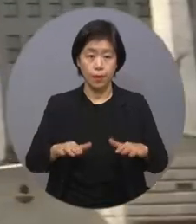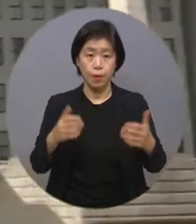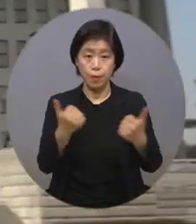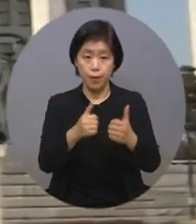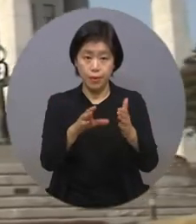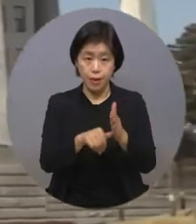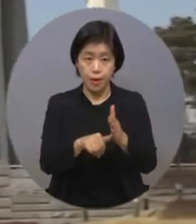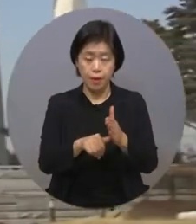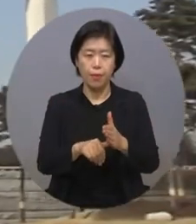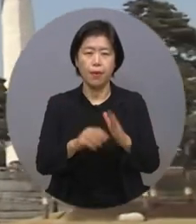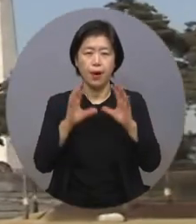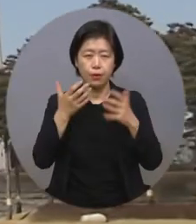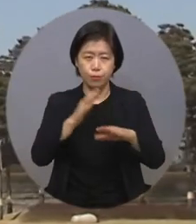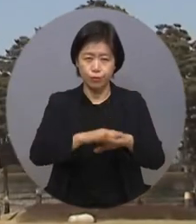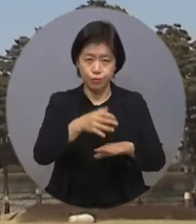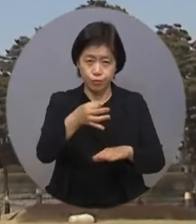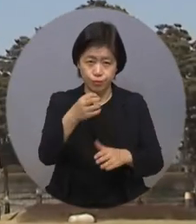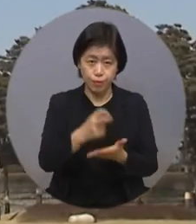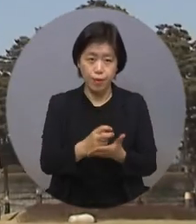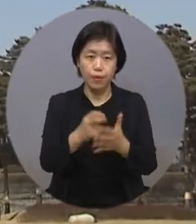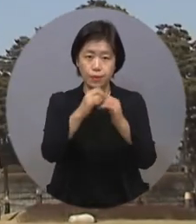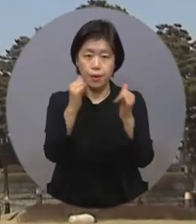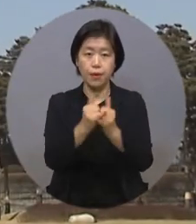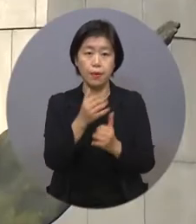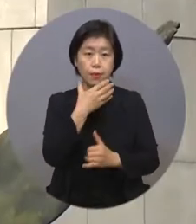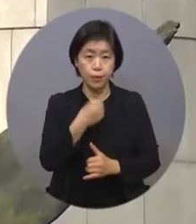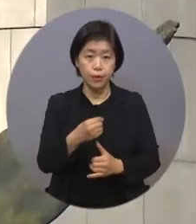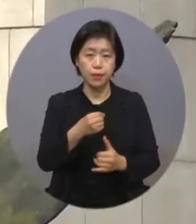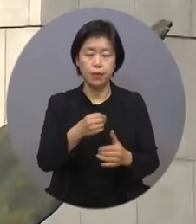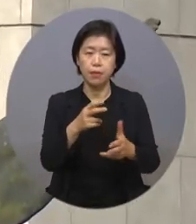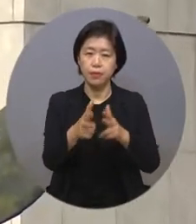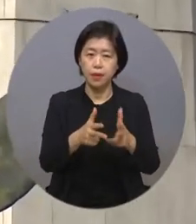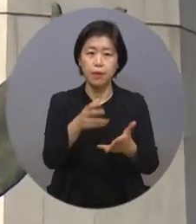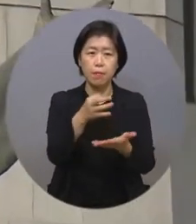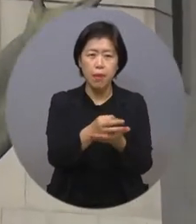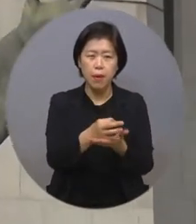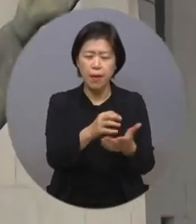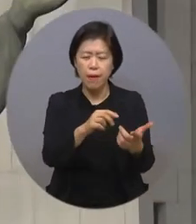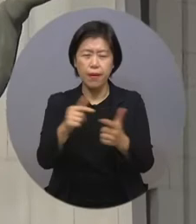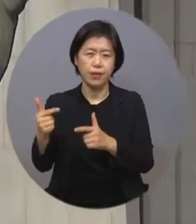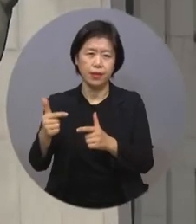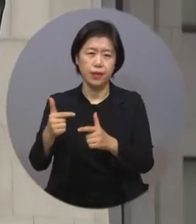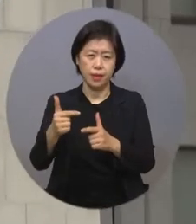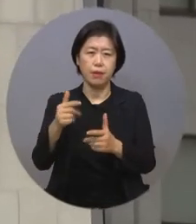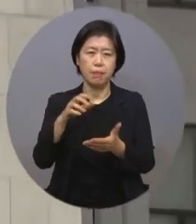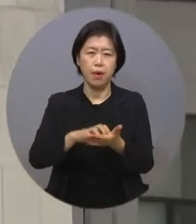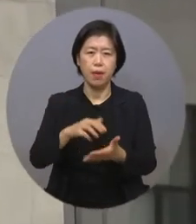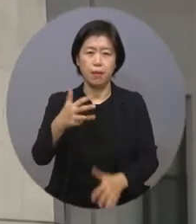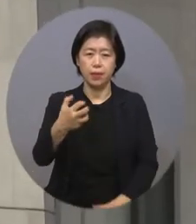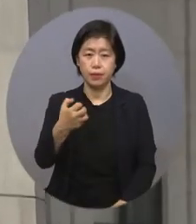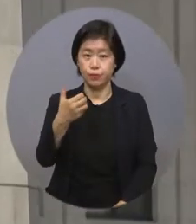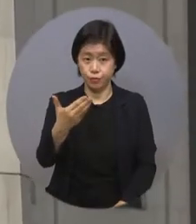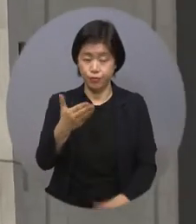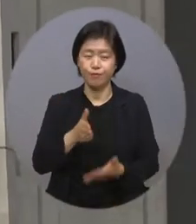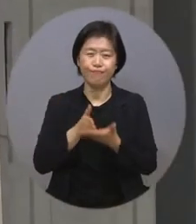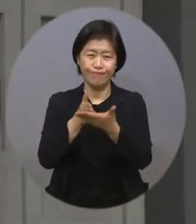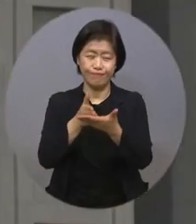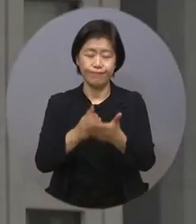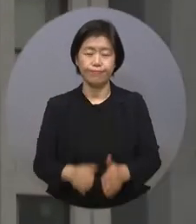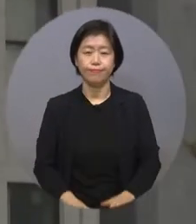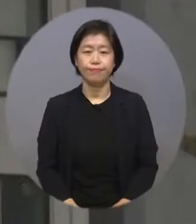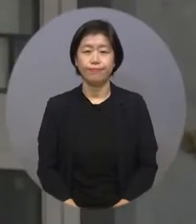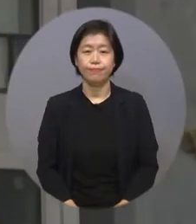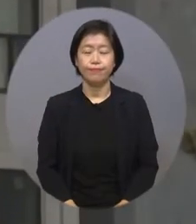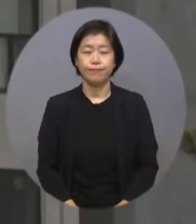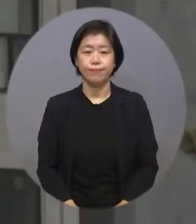본회의에서는 아동수당법, 사회복지사업법 일부 개정 법률안 등 89개의 안건이 가결됐습니다. 복지TV